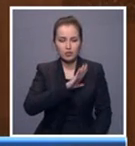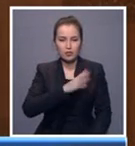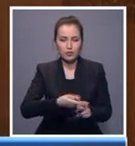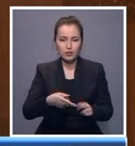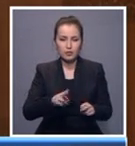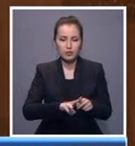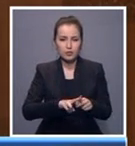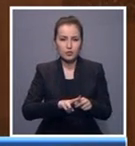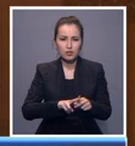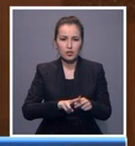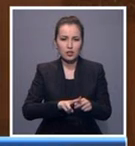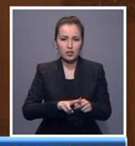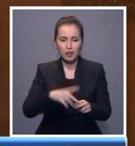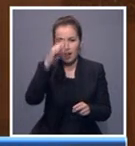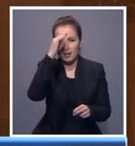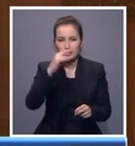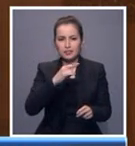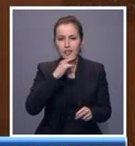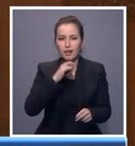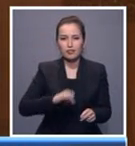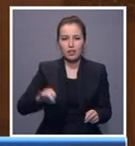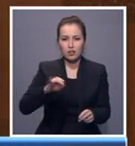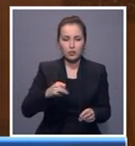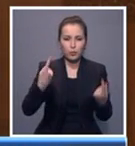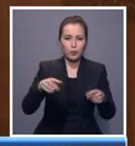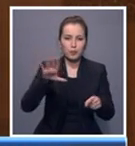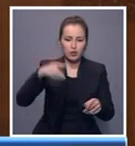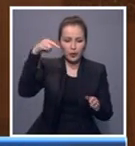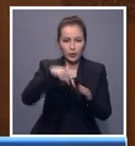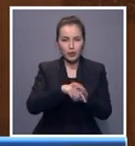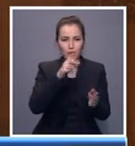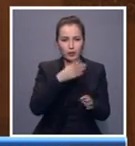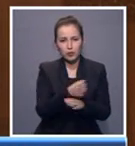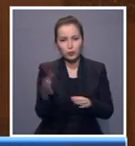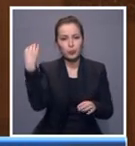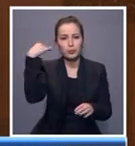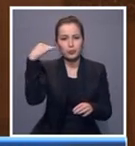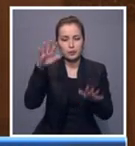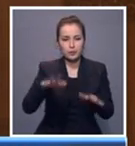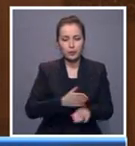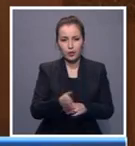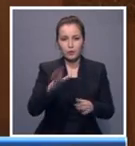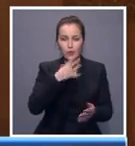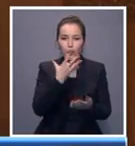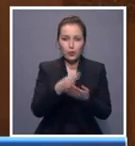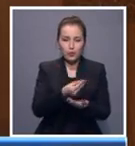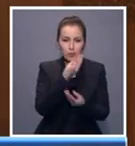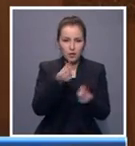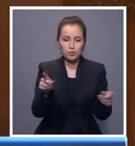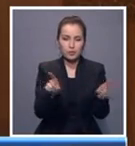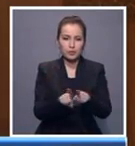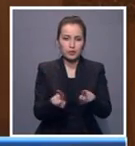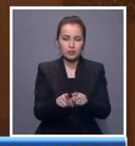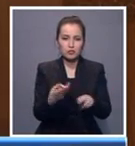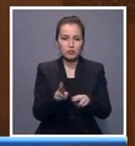тұра, осы қазақ тарихына тереңіне кетіп қалдар қарай. Түрк дәуіріне кетіп қалды. Соны Акинактік шығарып отыр.